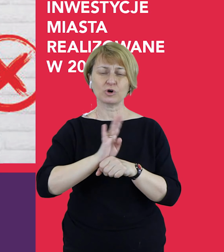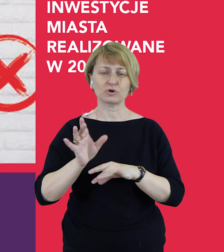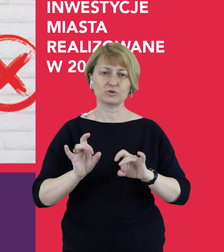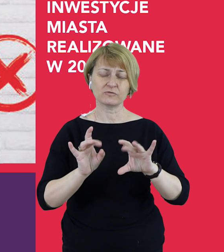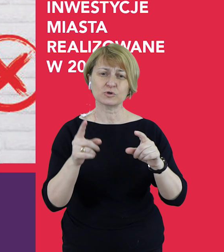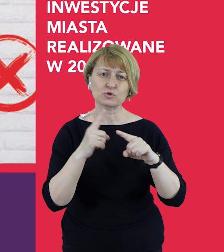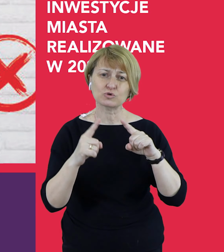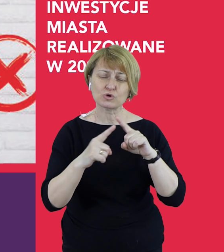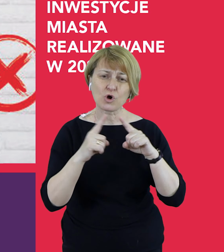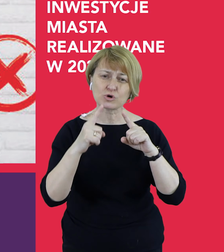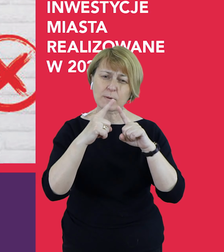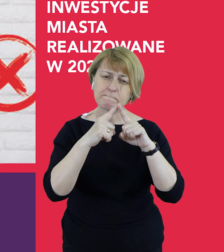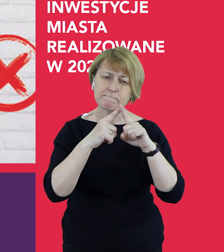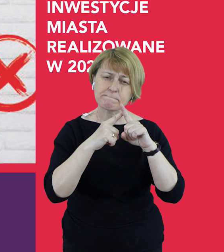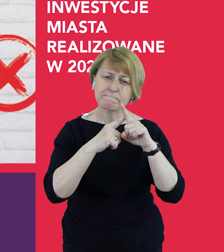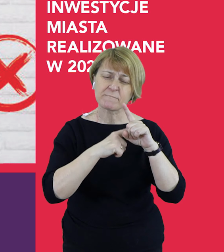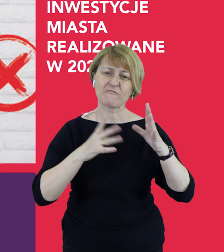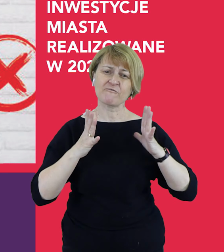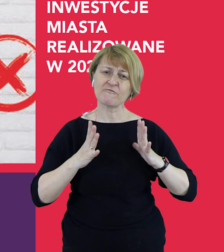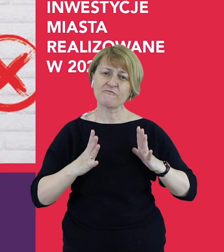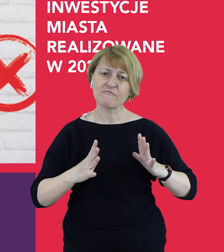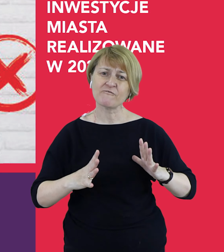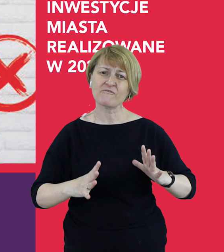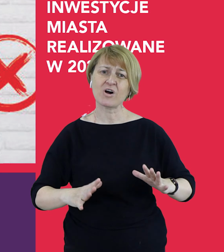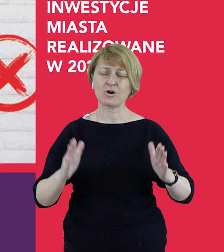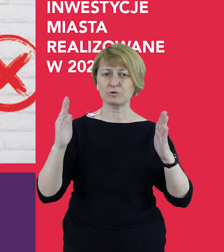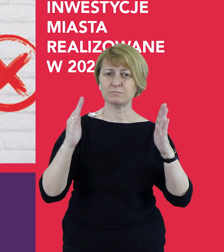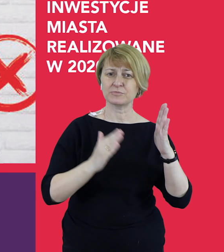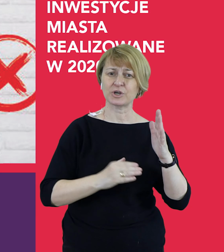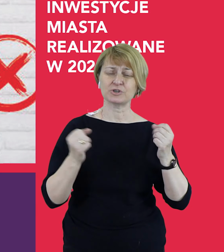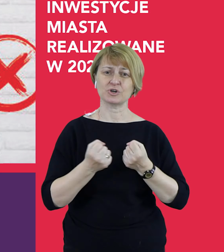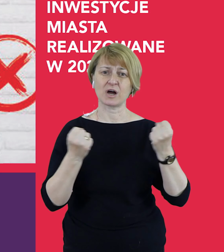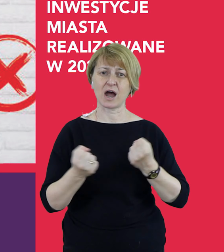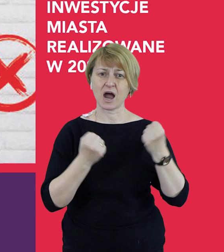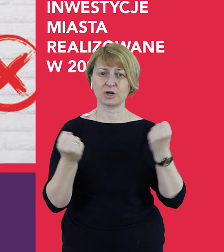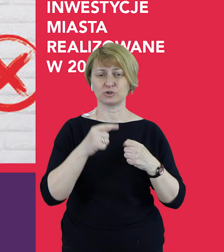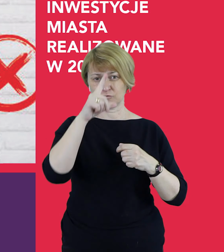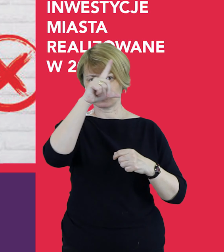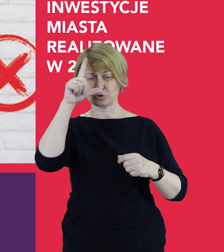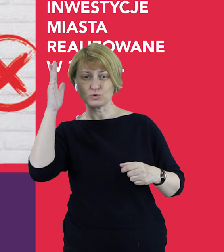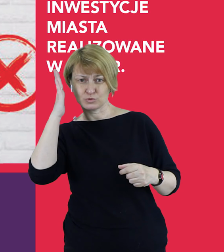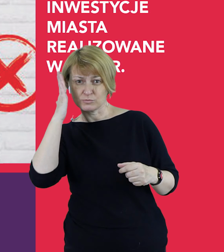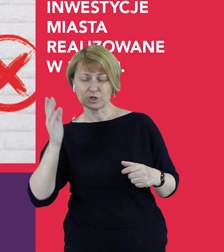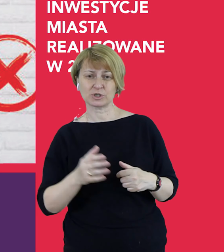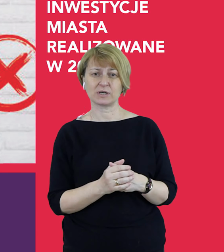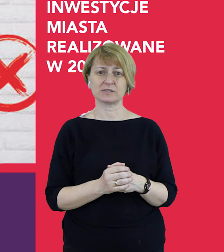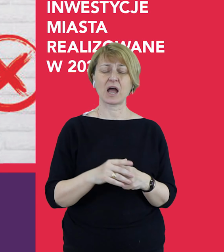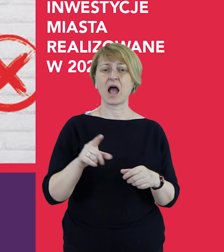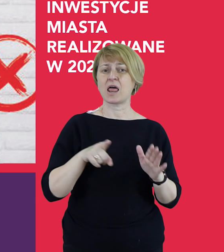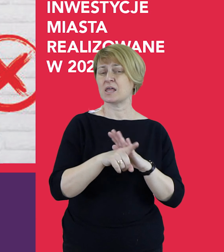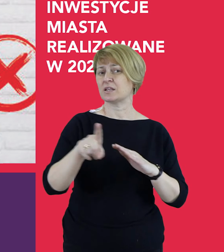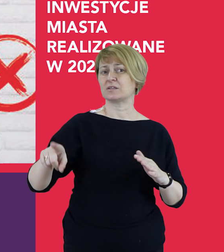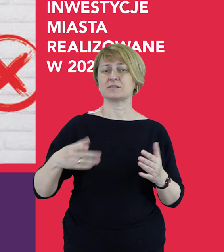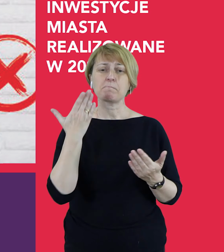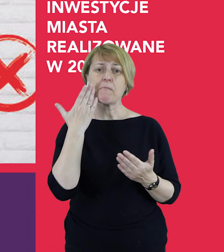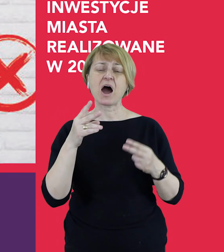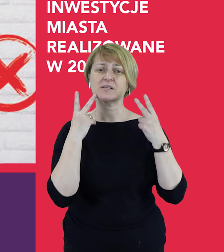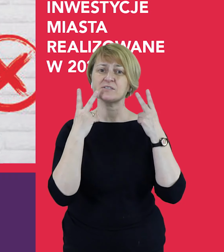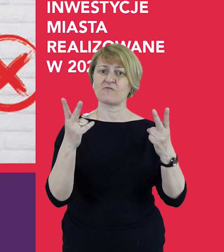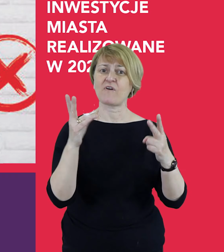że COVID być może troszeczkę spowolnił przez też mniejszą aktywność samych mieszkańców, ale dla nas to jest